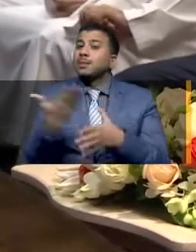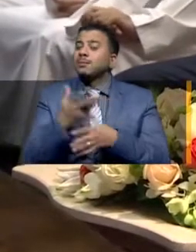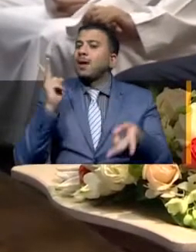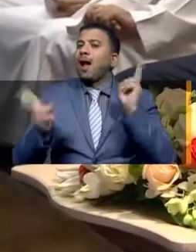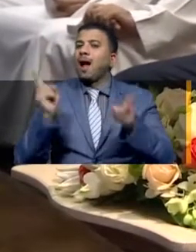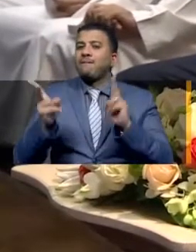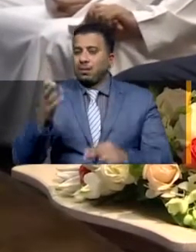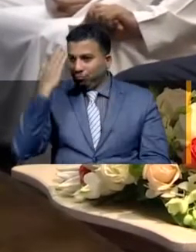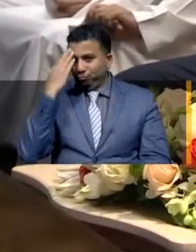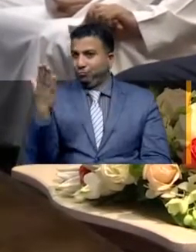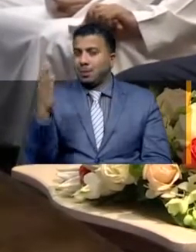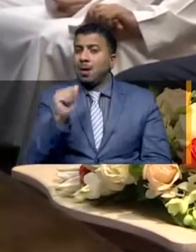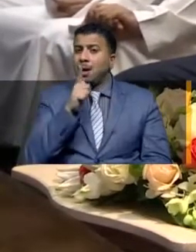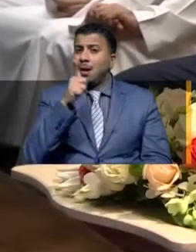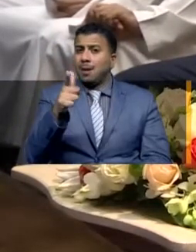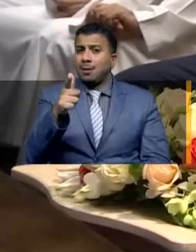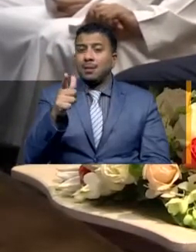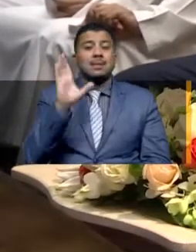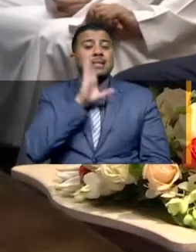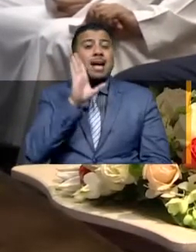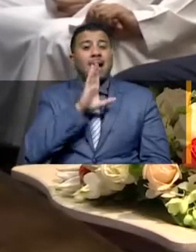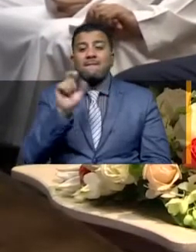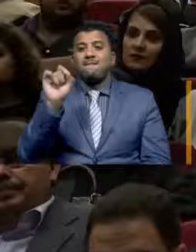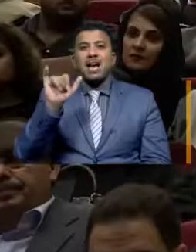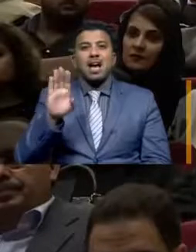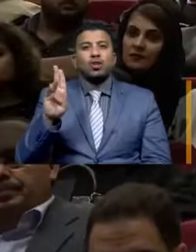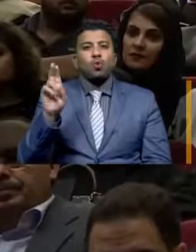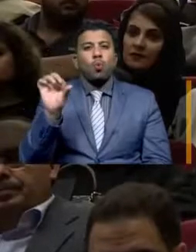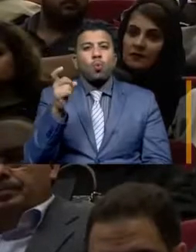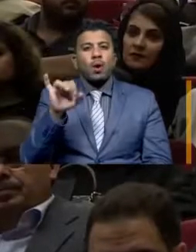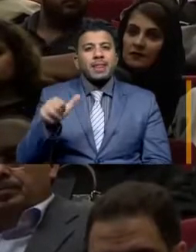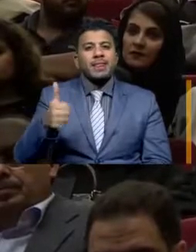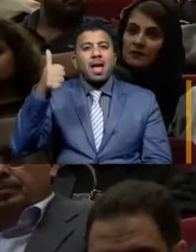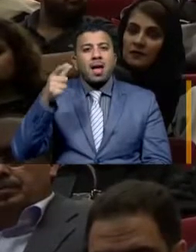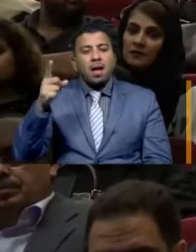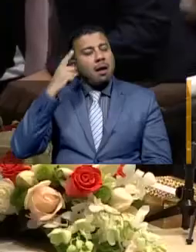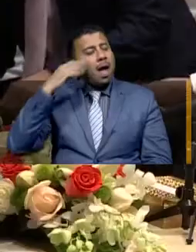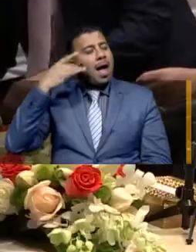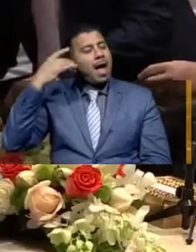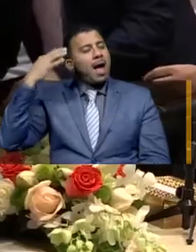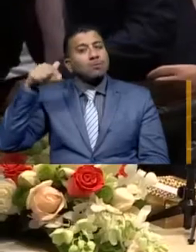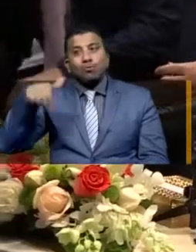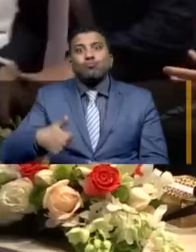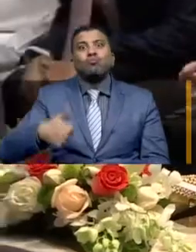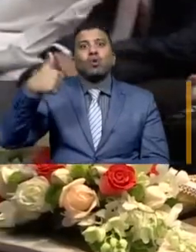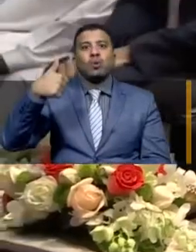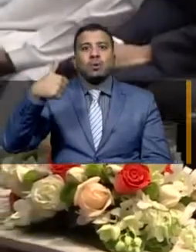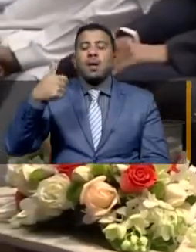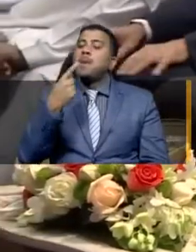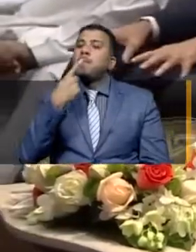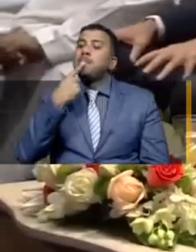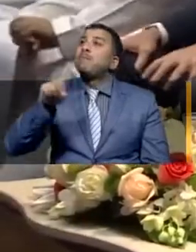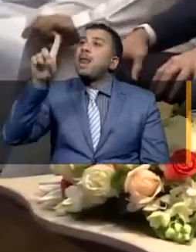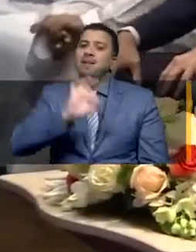الاحتفال، مشيرا إلى أن نظام تعليم فيكتوريا كان حلما وتحقق الآن. بسم الله الرحمن